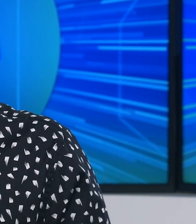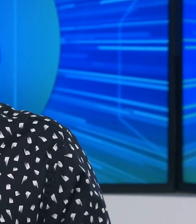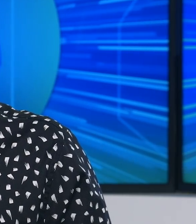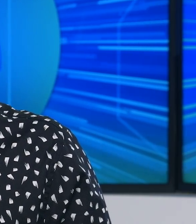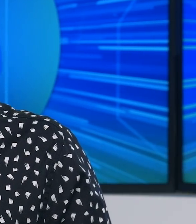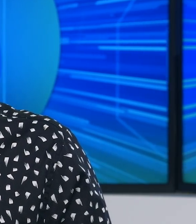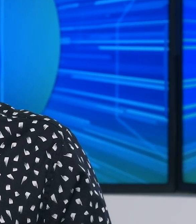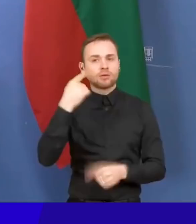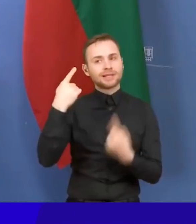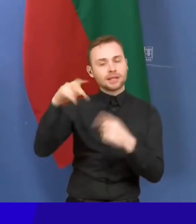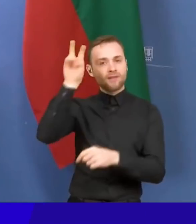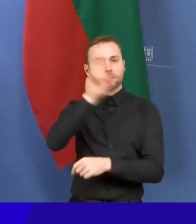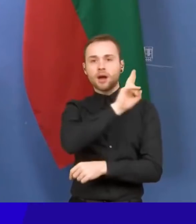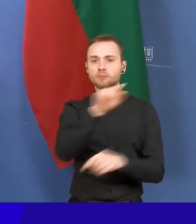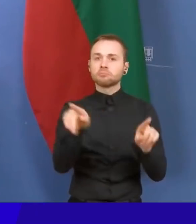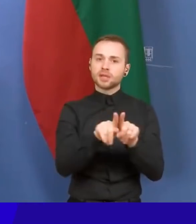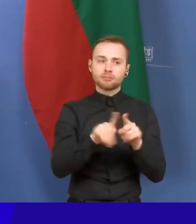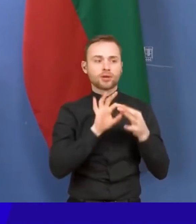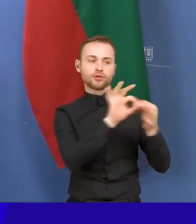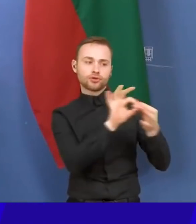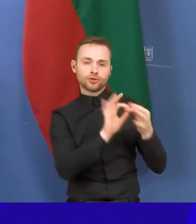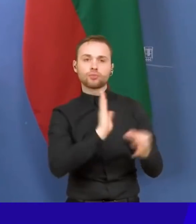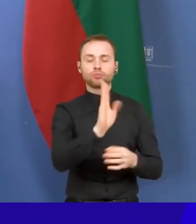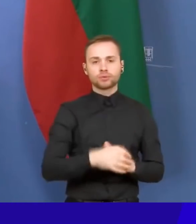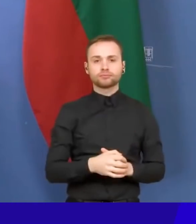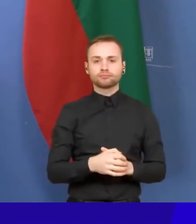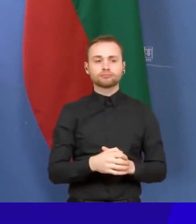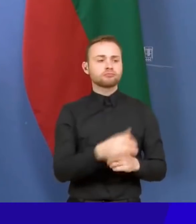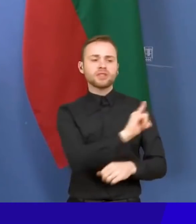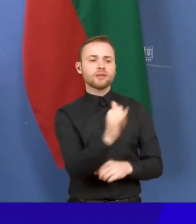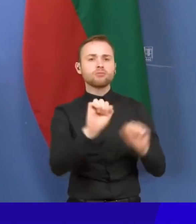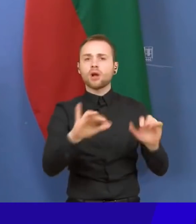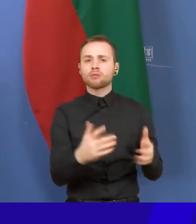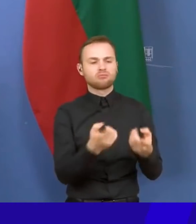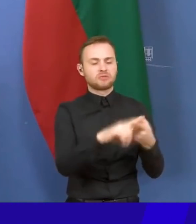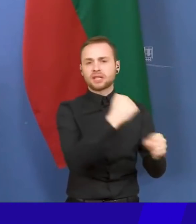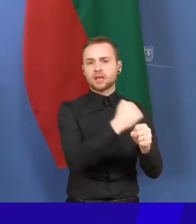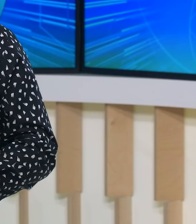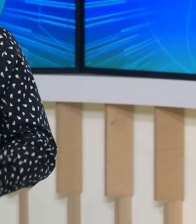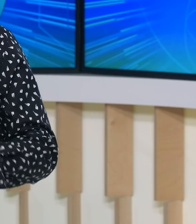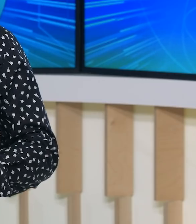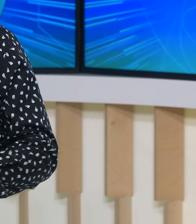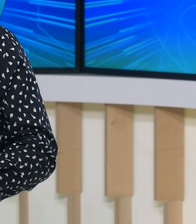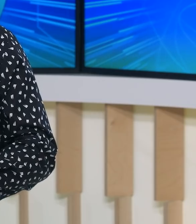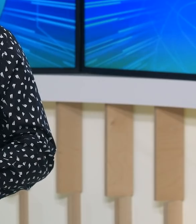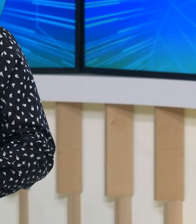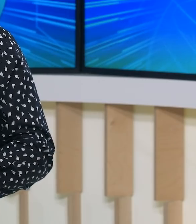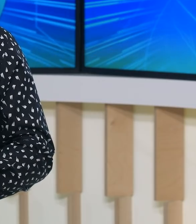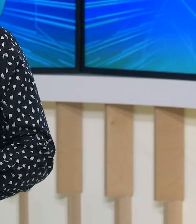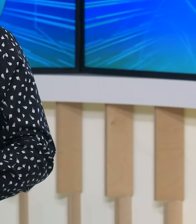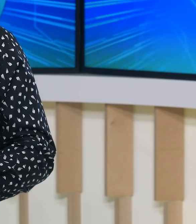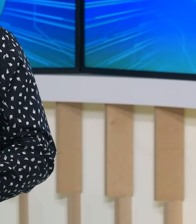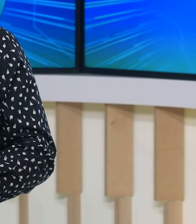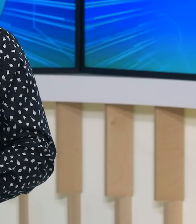ir kitų miestų, Ingrida sakė. Visą tai galima bus vertinti tik pagal darbus, o tikrai ne pagal žodžius. Ji pabrėžė, kad jokiais